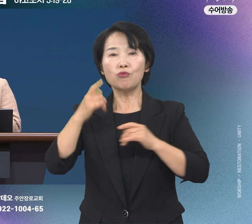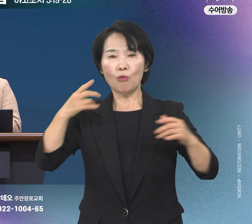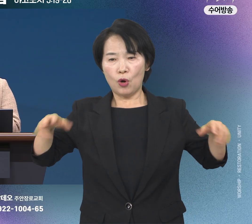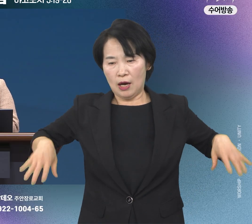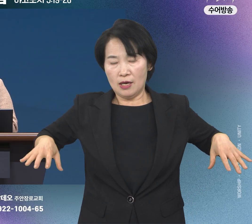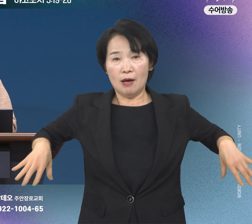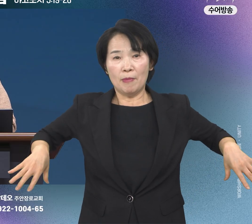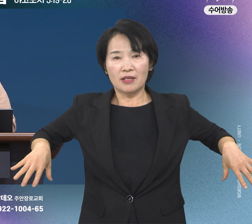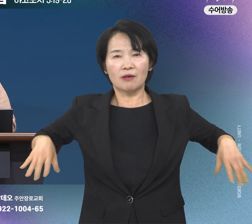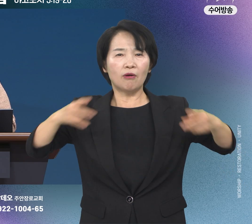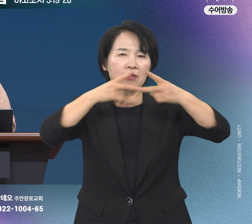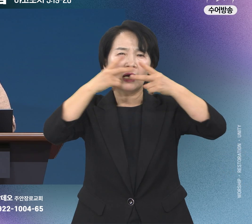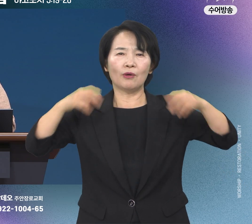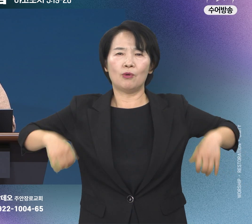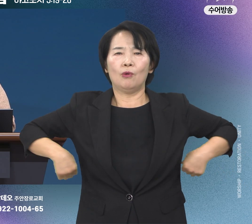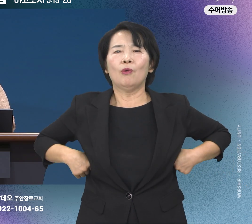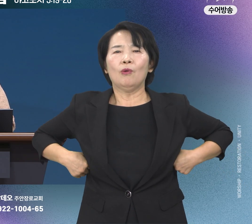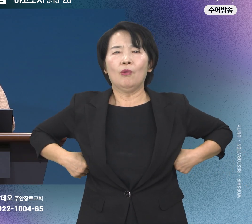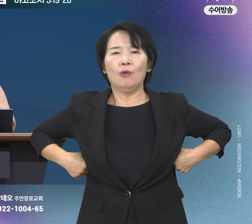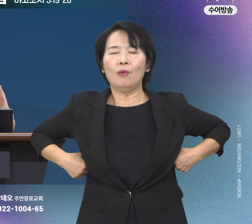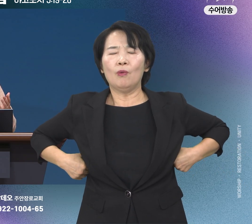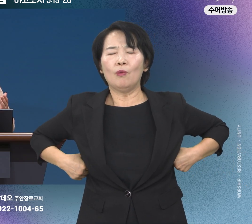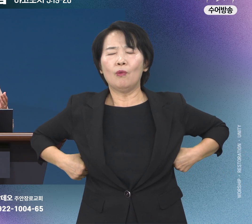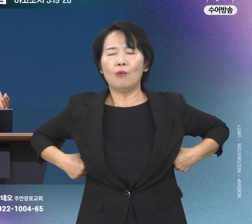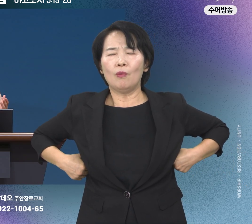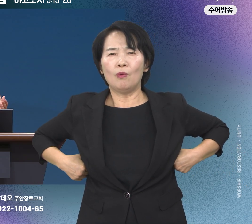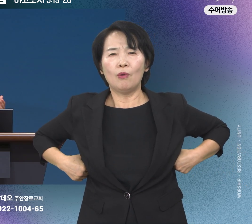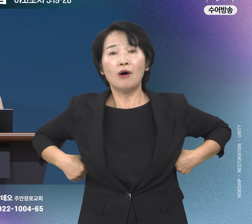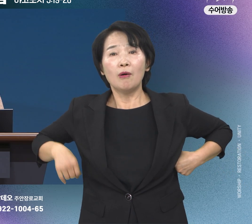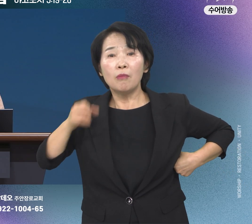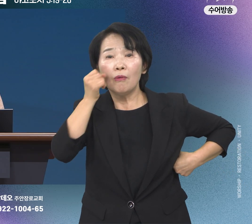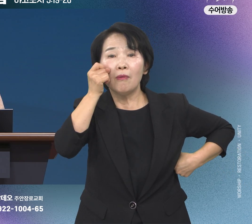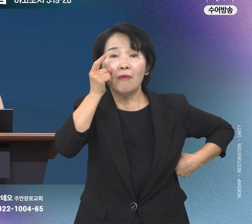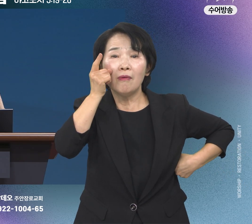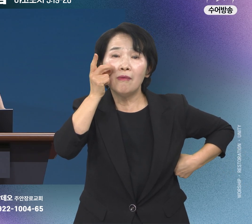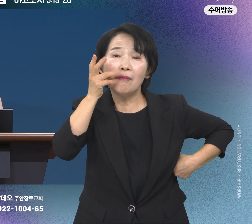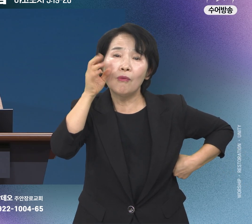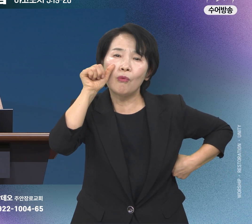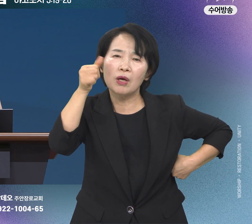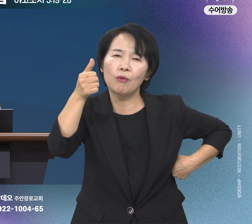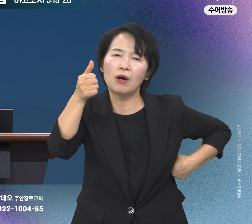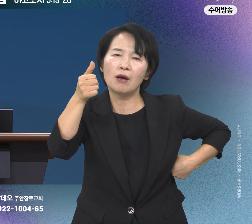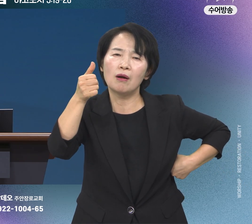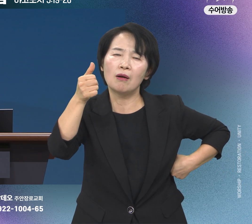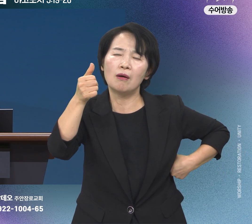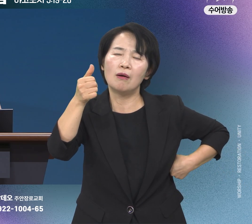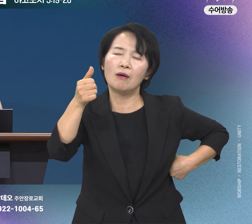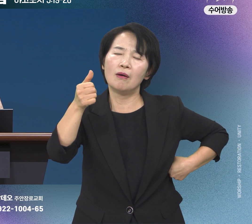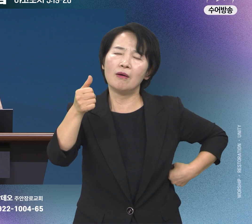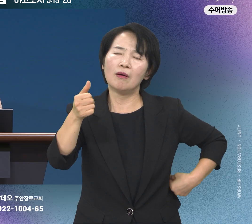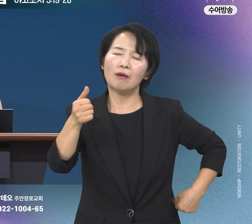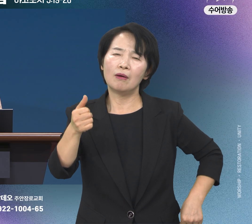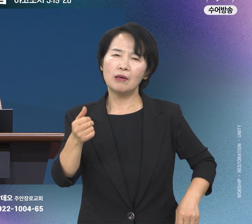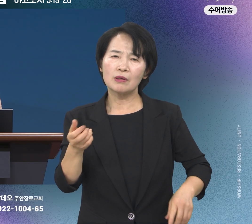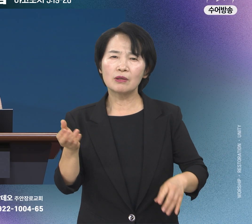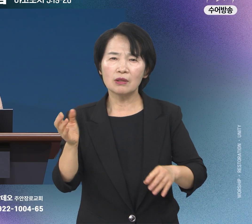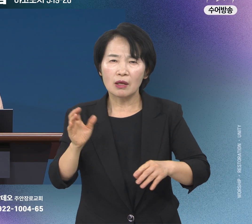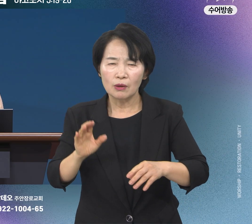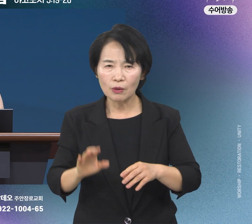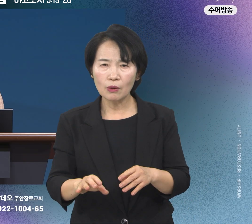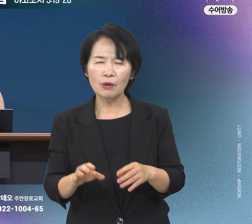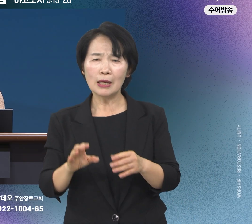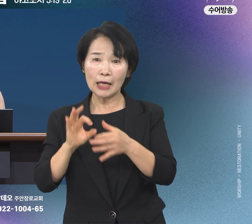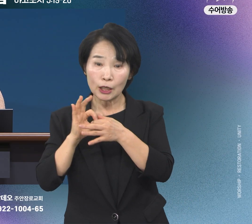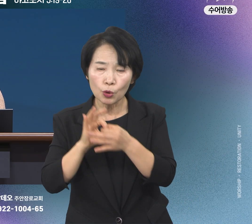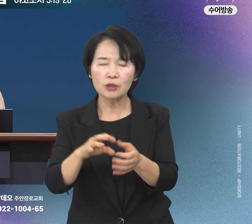그렇게 잠에 드셨어요. 근데 그렇게 5개월을 지냈습니다. 근데 다시 정신을 차리게 된 것은 후속 교육을 듣는